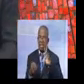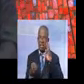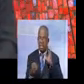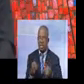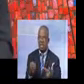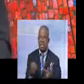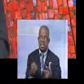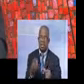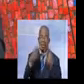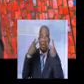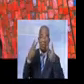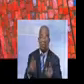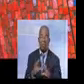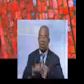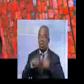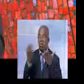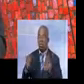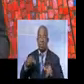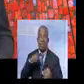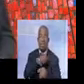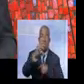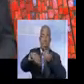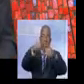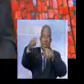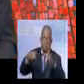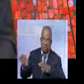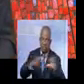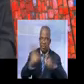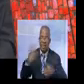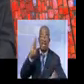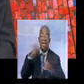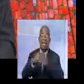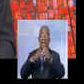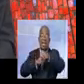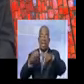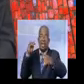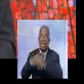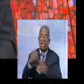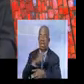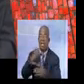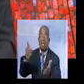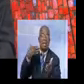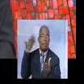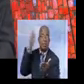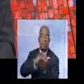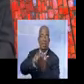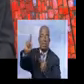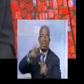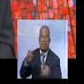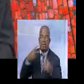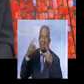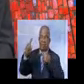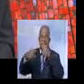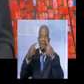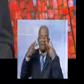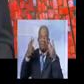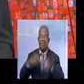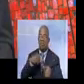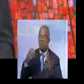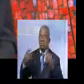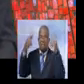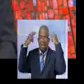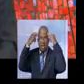ramenée au Conseil national de sécurité qui, dans les prochaines semaines, va travailler sur